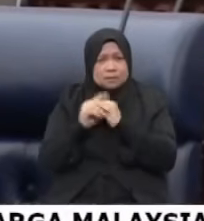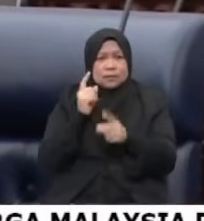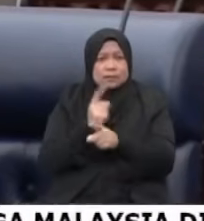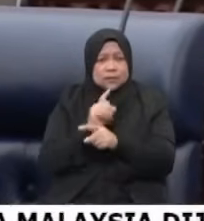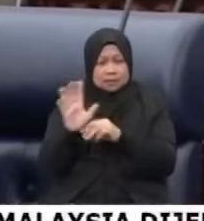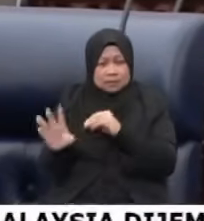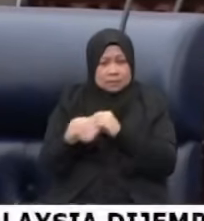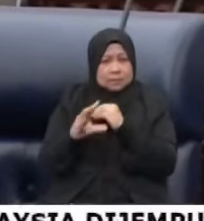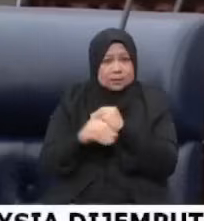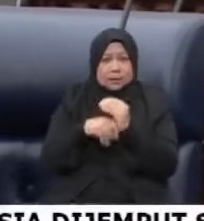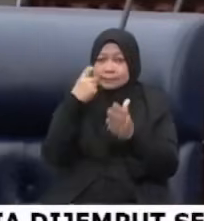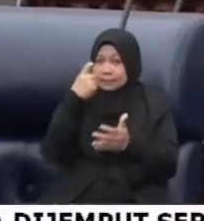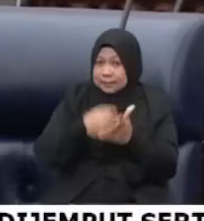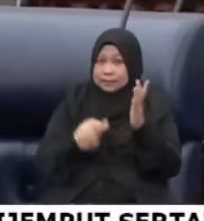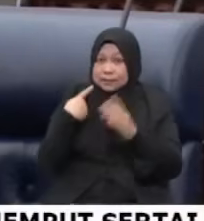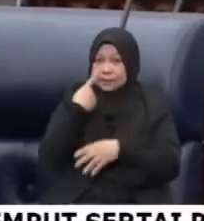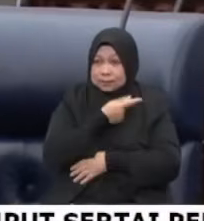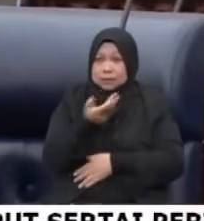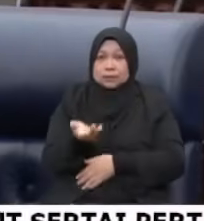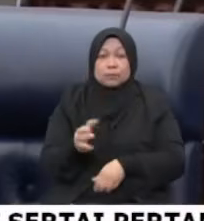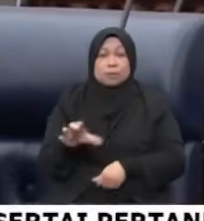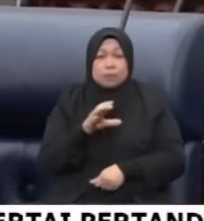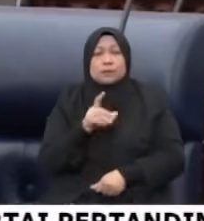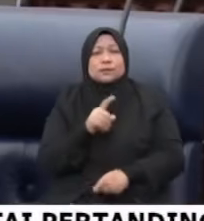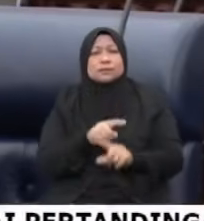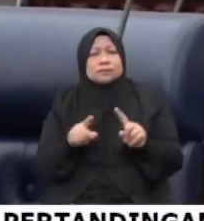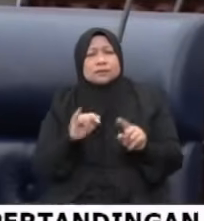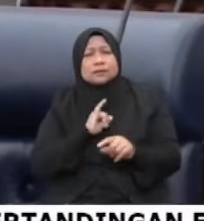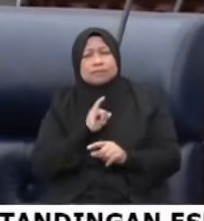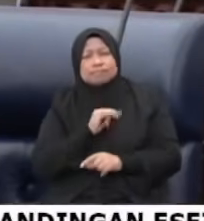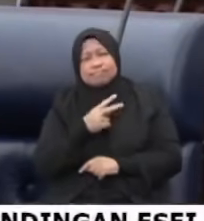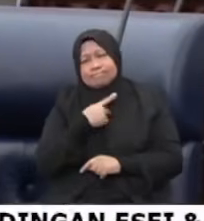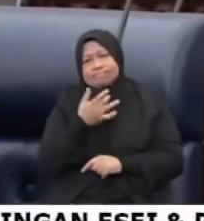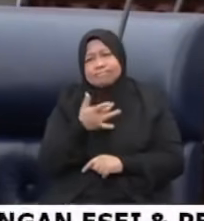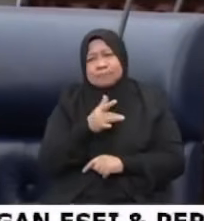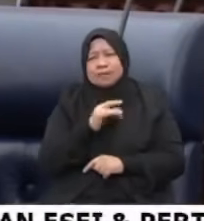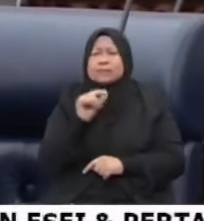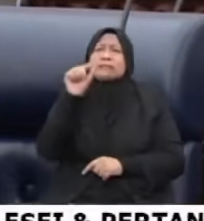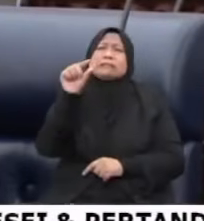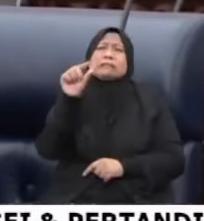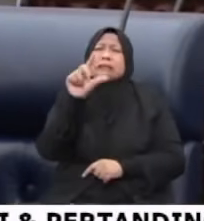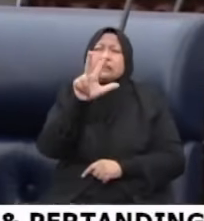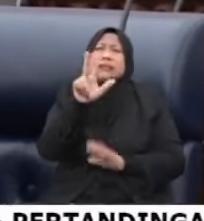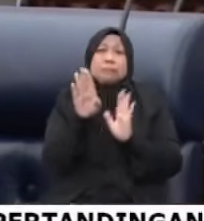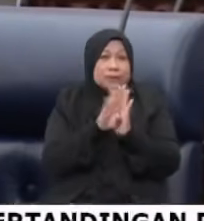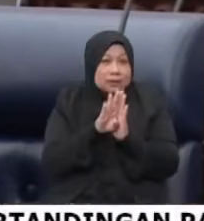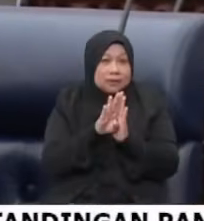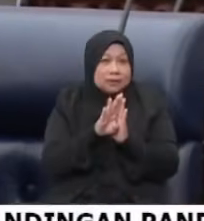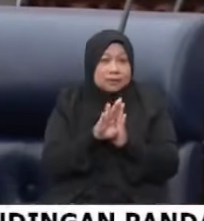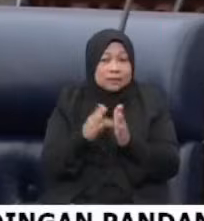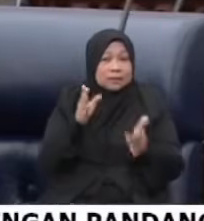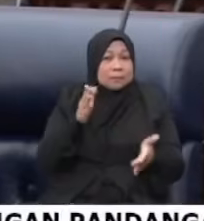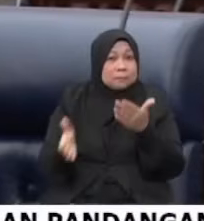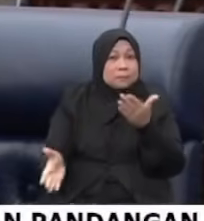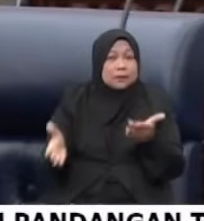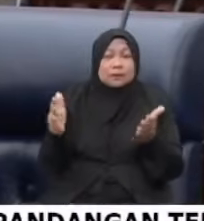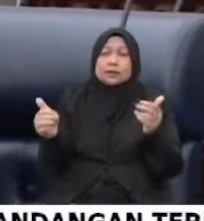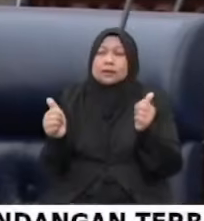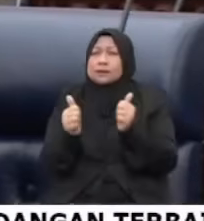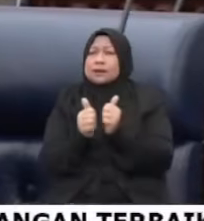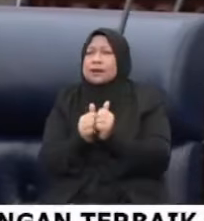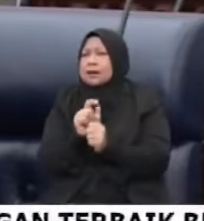kenaikan Cukai yang kita buat Bagi saya yangm menter kecil bilion dibanding